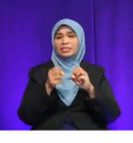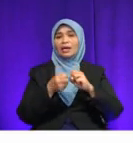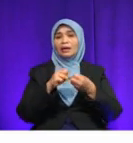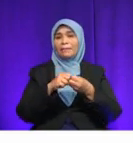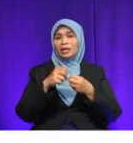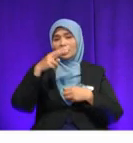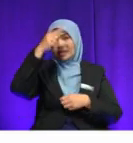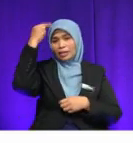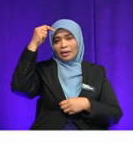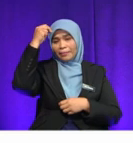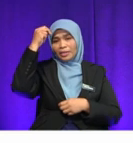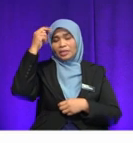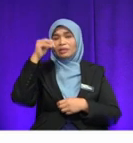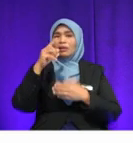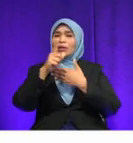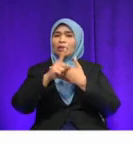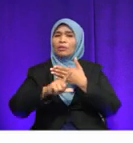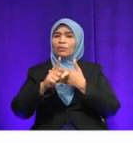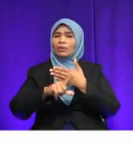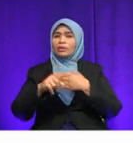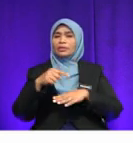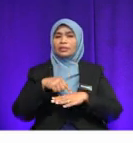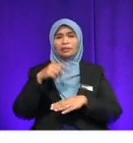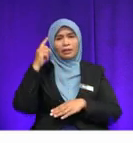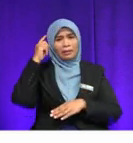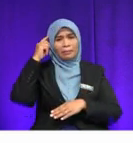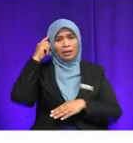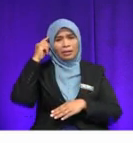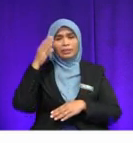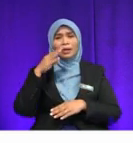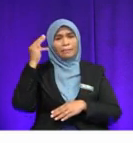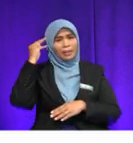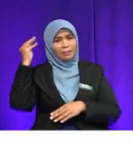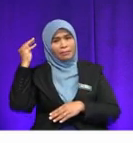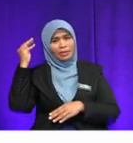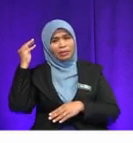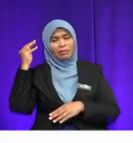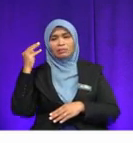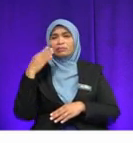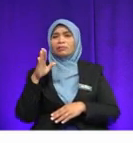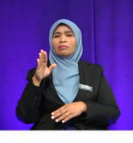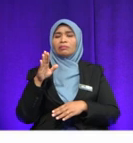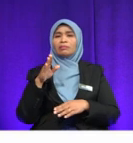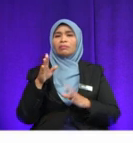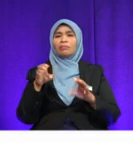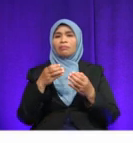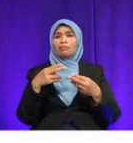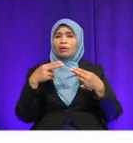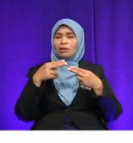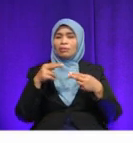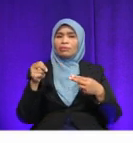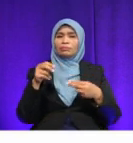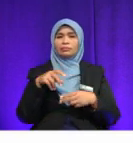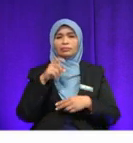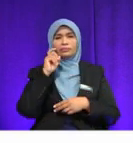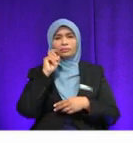wasallam yang luka di kepalanya dan dia bermimpi bersetubuh masuknya tadi bekas wudhu untuk mandi wajib